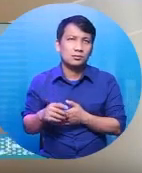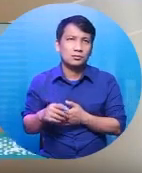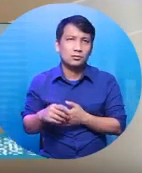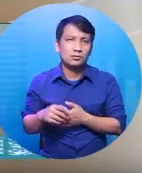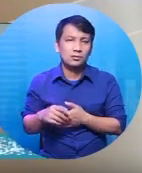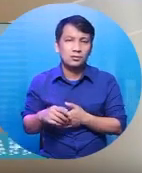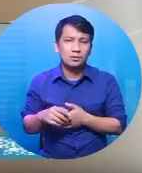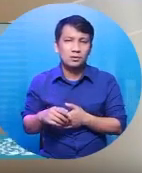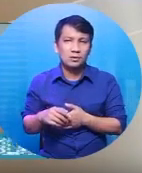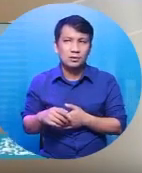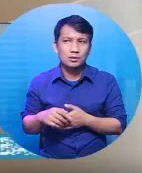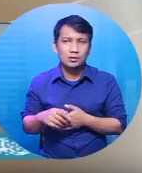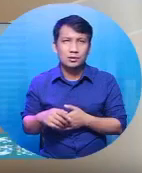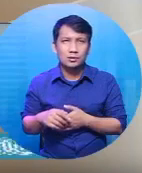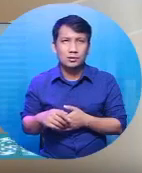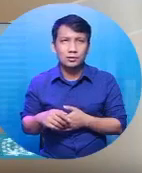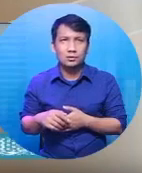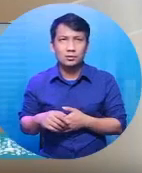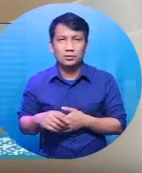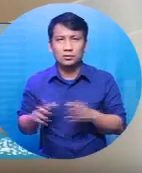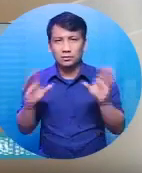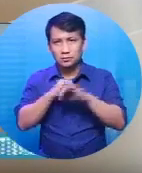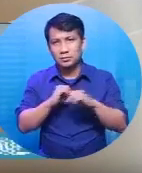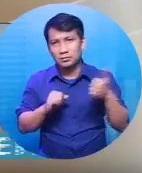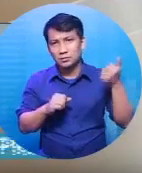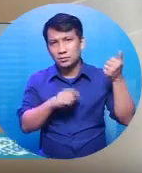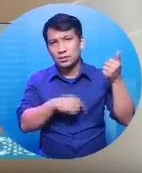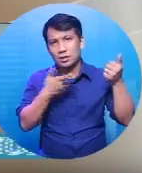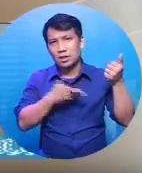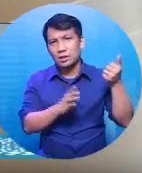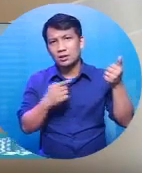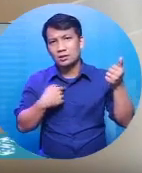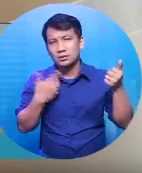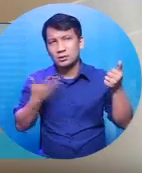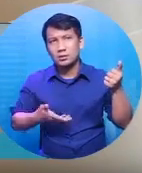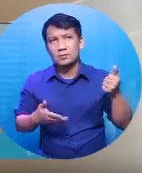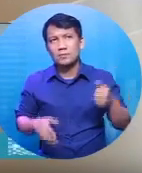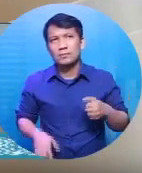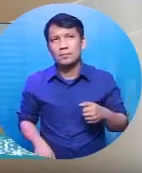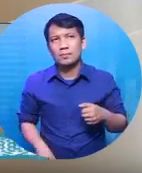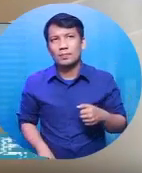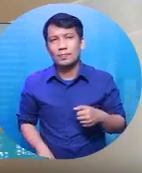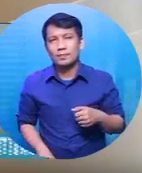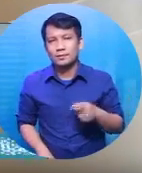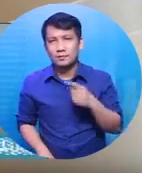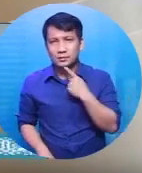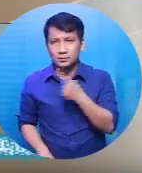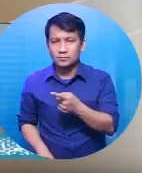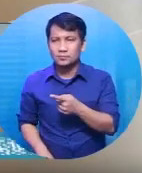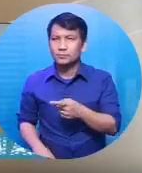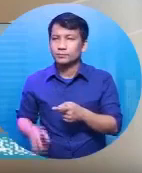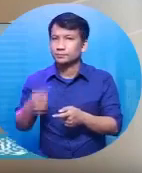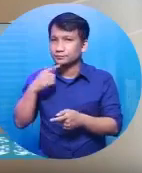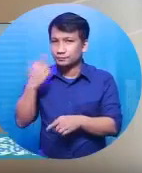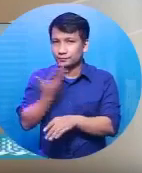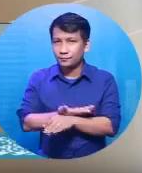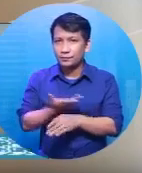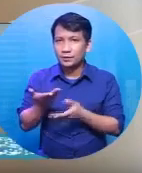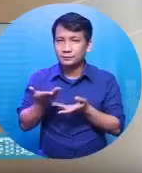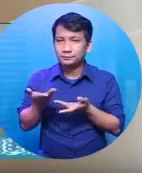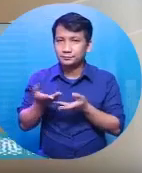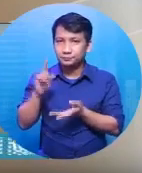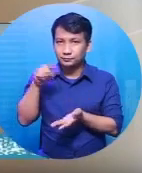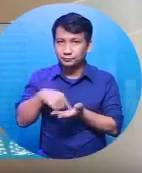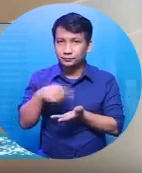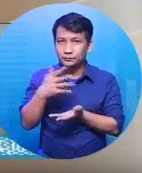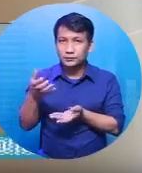35,000. Kaya nga po, ma'am, let me finish, please. Allow me, please, kung pwede. ang sinasabi po ng anak ninyo, magbibigay siya ng